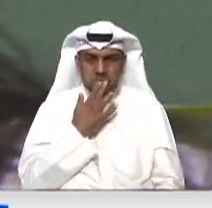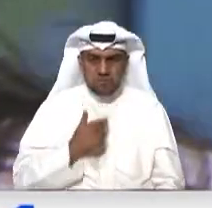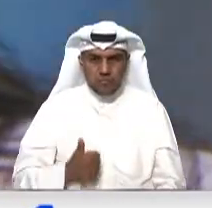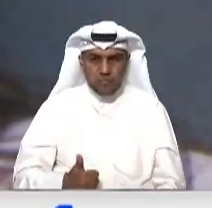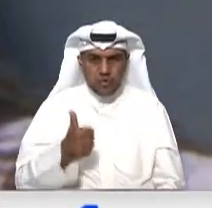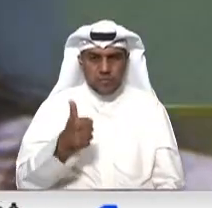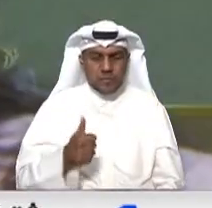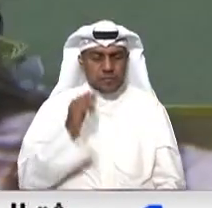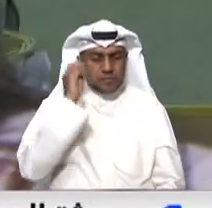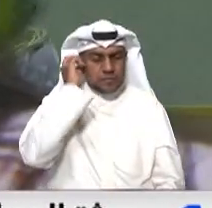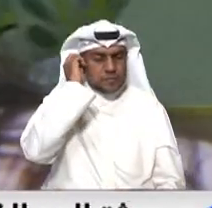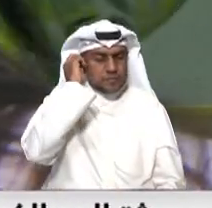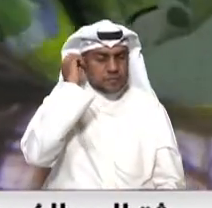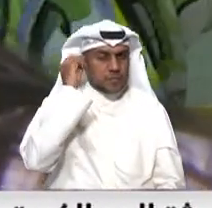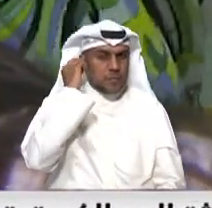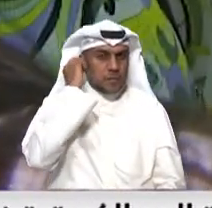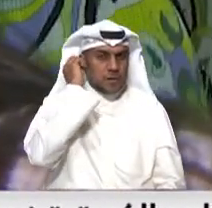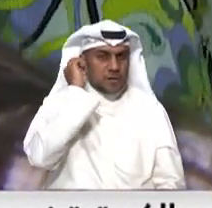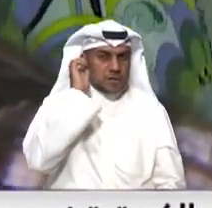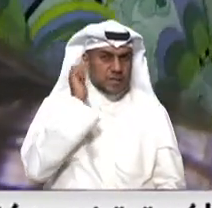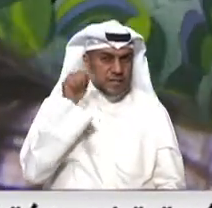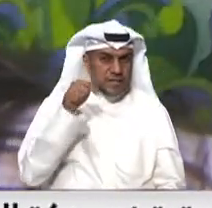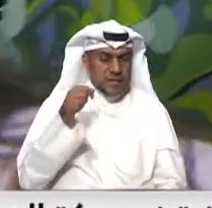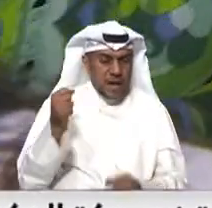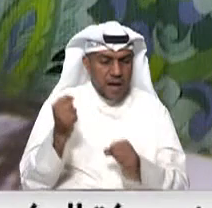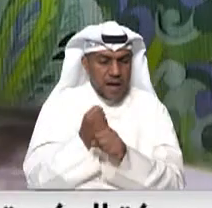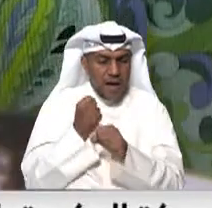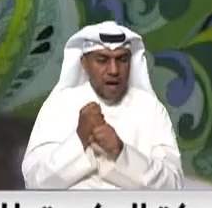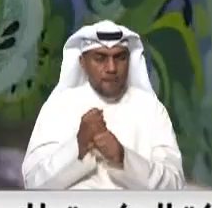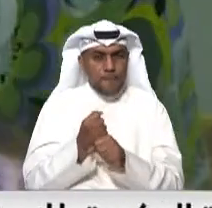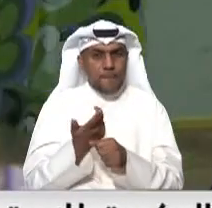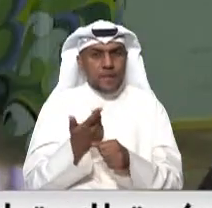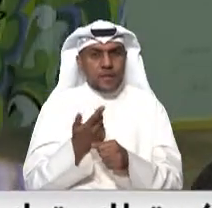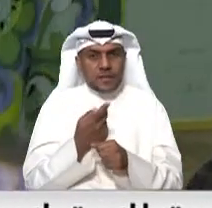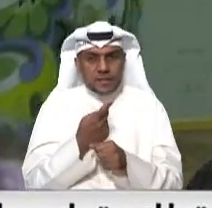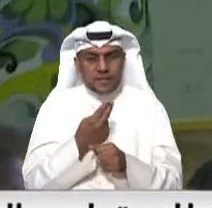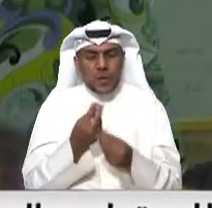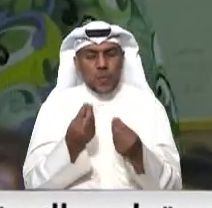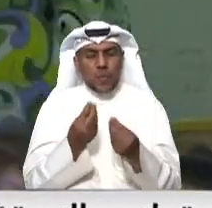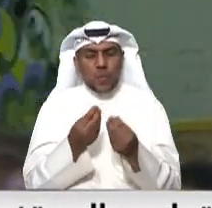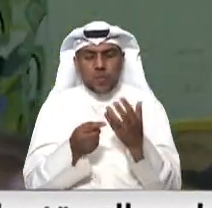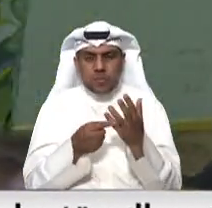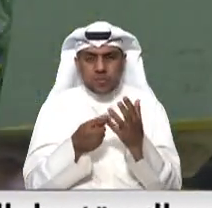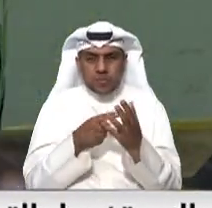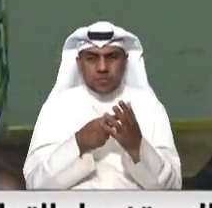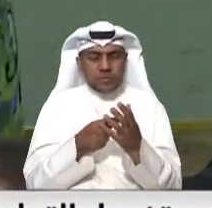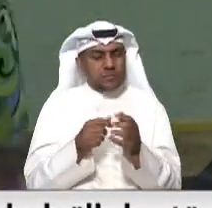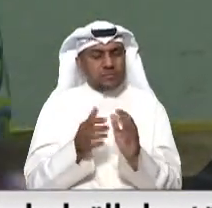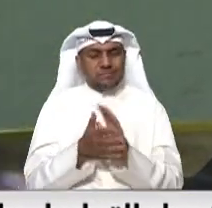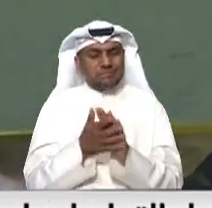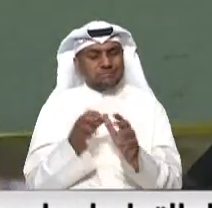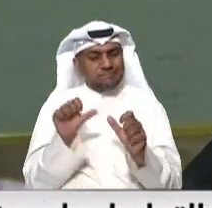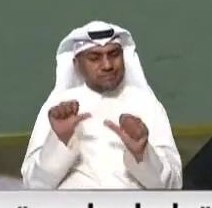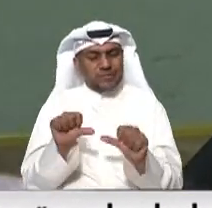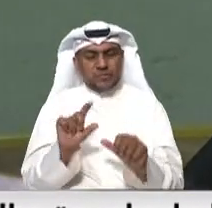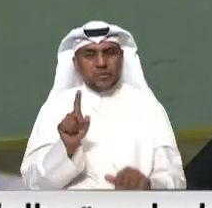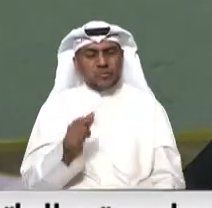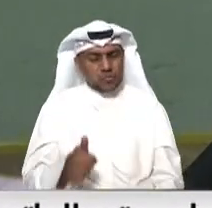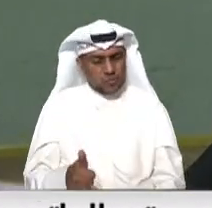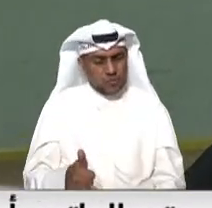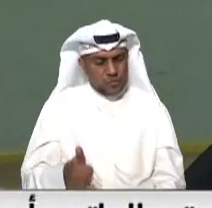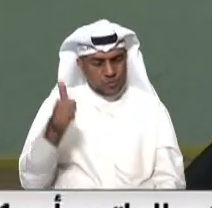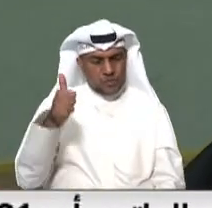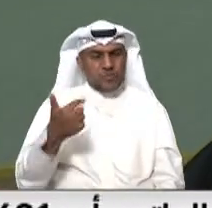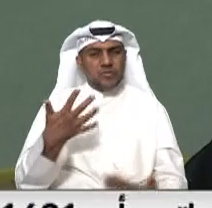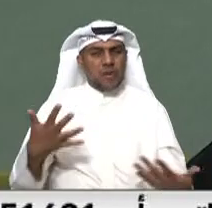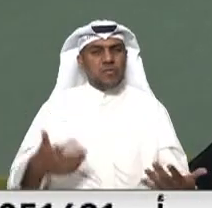يعني الطفل يدخل انتكاسات اول يتوفى او يروح للتلطيفي وما في اي امل من العلاج الان العلاج